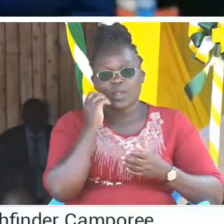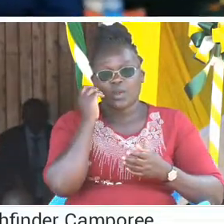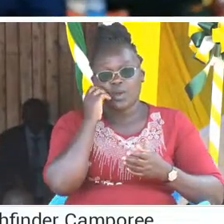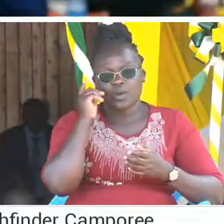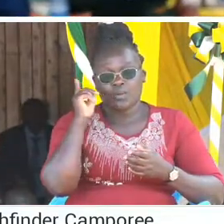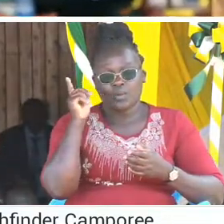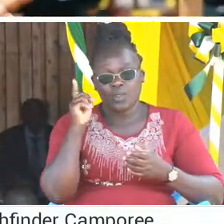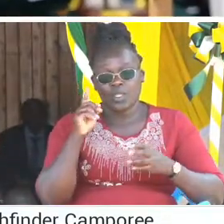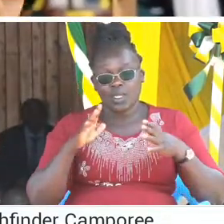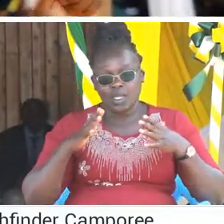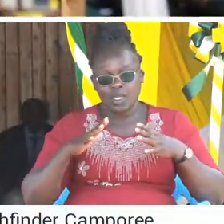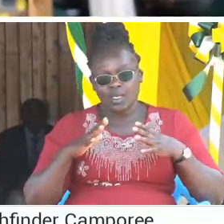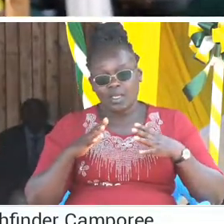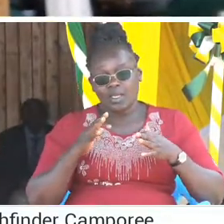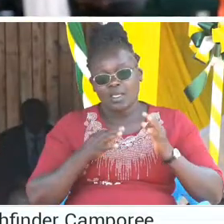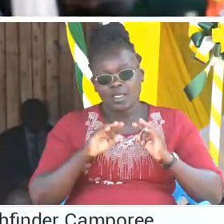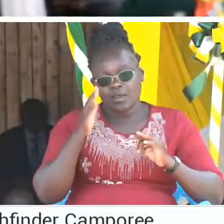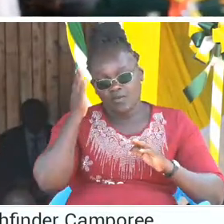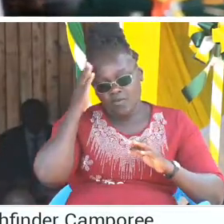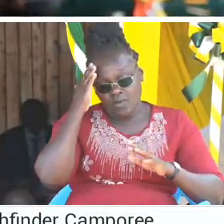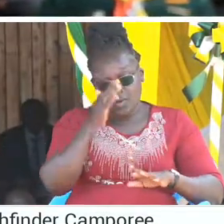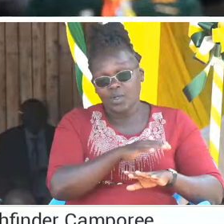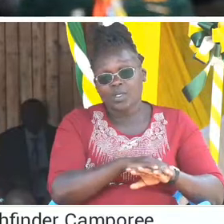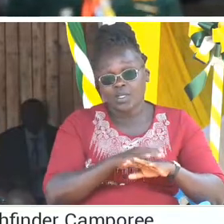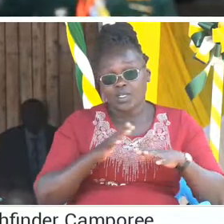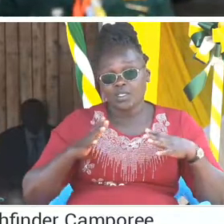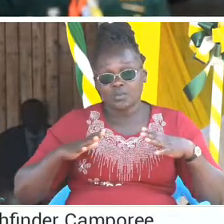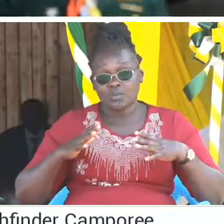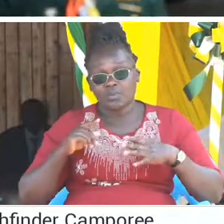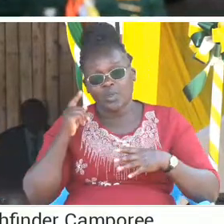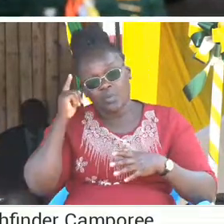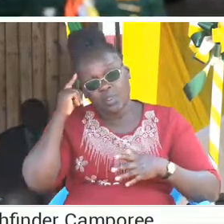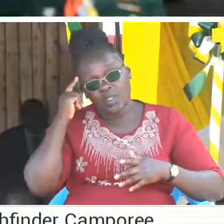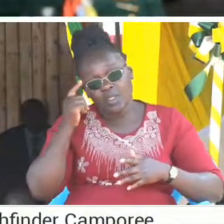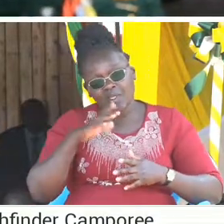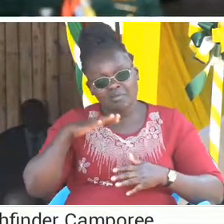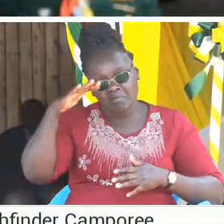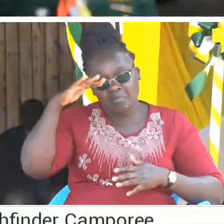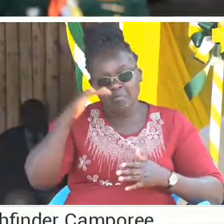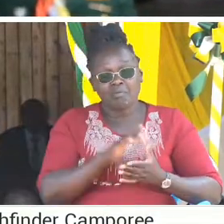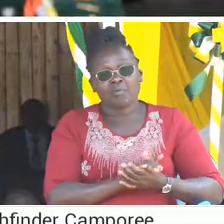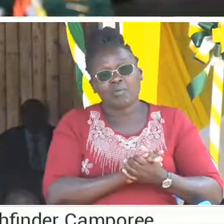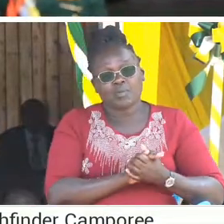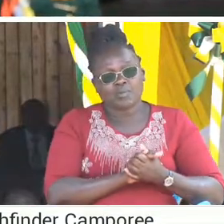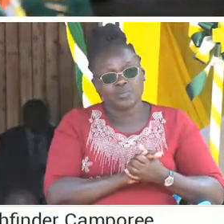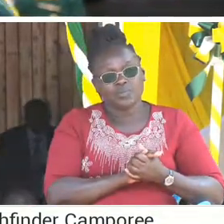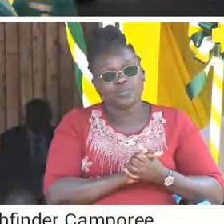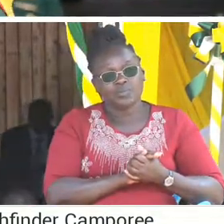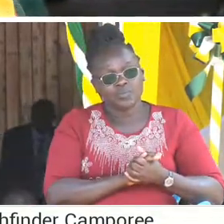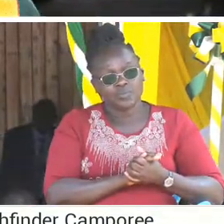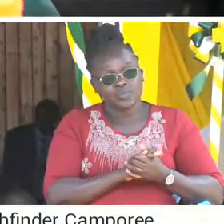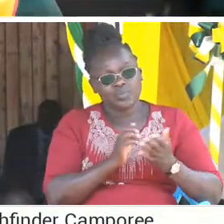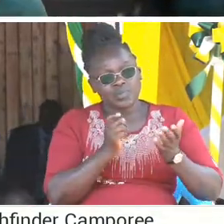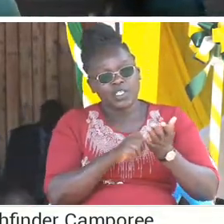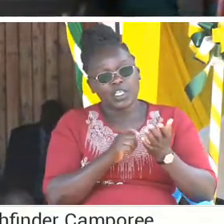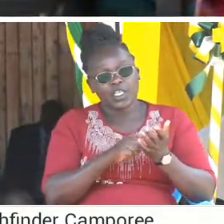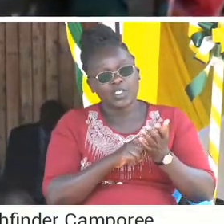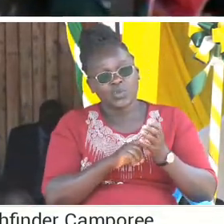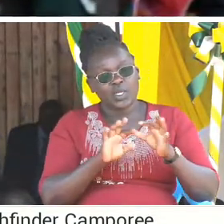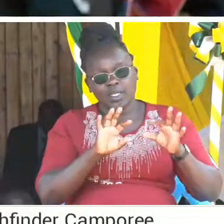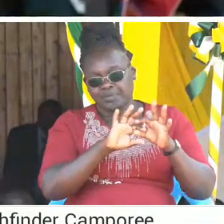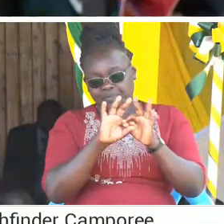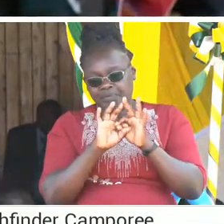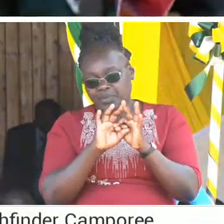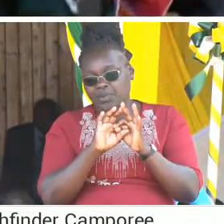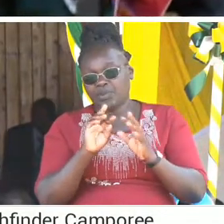Kiswahili. Lakini Kiswahili ni lugha ninaipenda. Maana ndio lugha imetuunganisha Afrika. Jamani Bwana asifiwe. Ninaenda upande wote wa